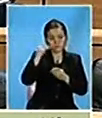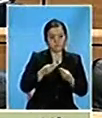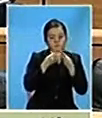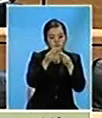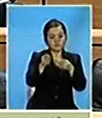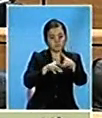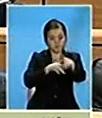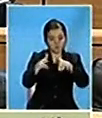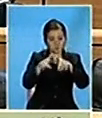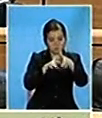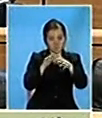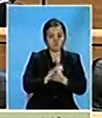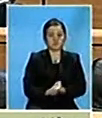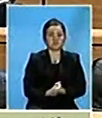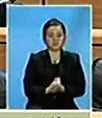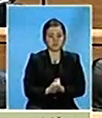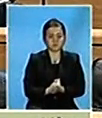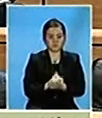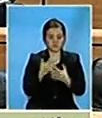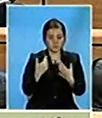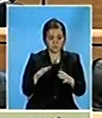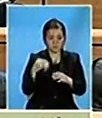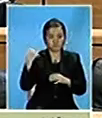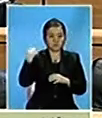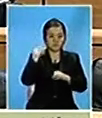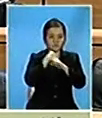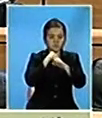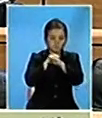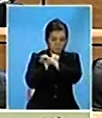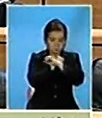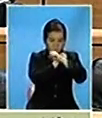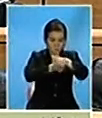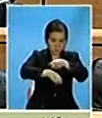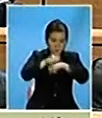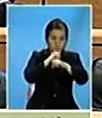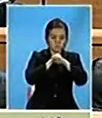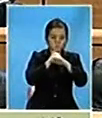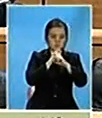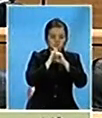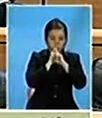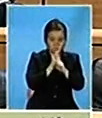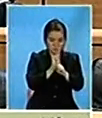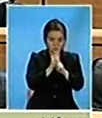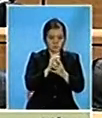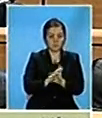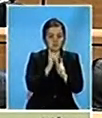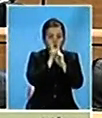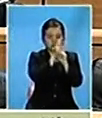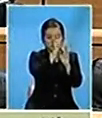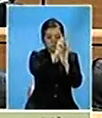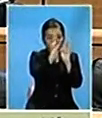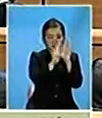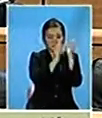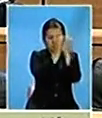และประชาชน ทั้งจะรักษาไว ้ทั้งจะรักษาไว ้และปฏิบัติตาม และปฏิบัติตาม ซึ่งรัฐธรรมนูญแห่งราชอ